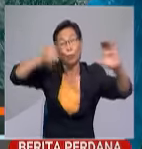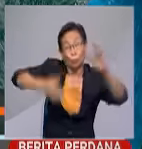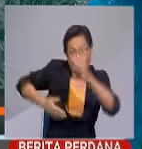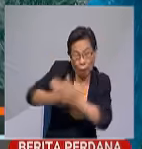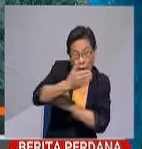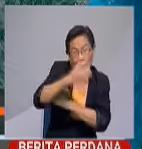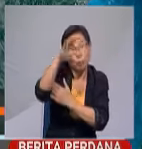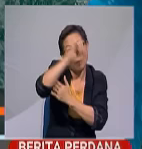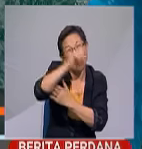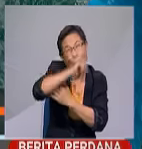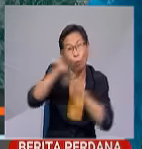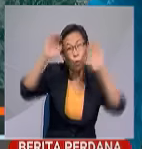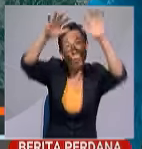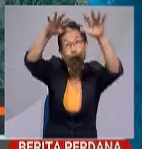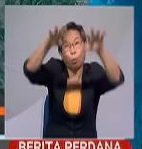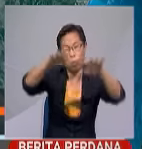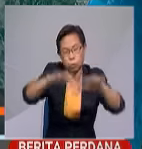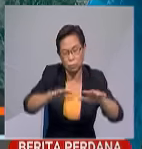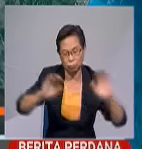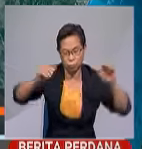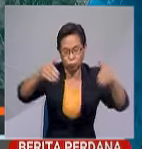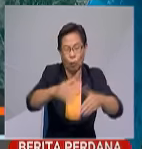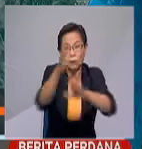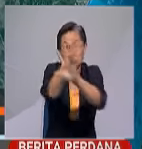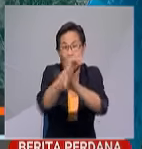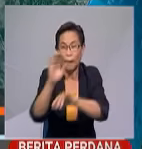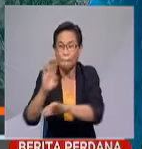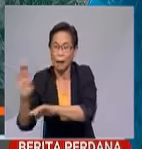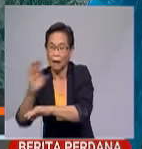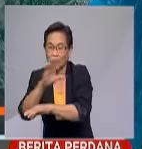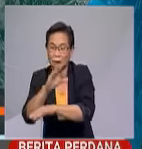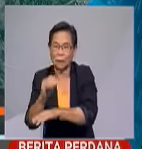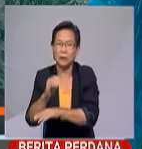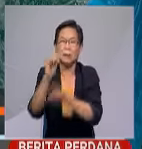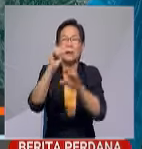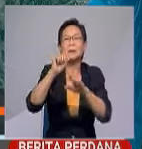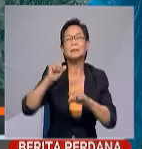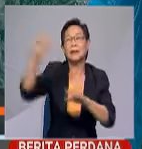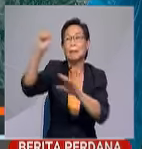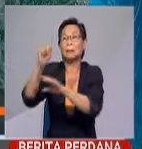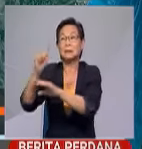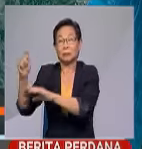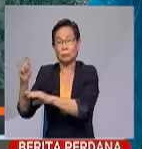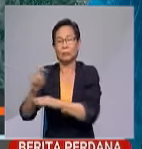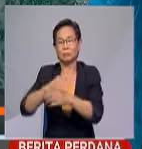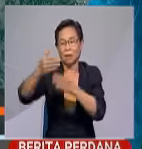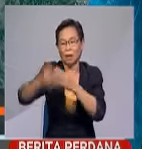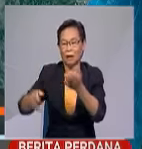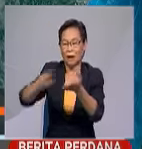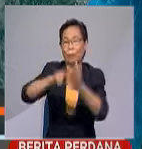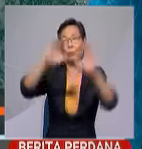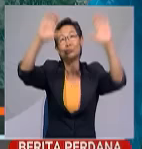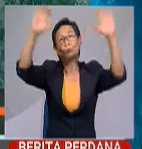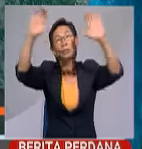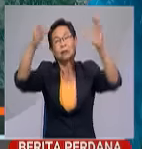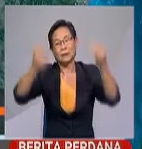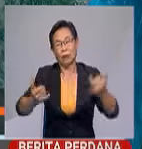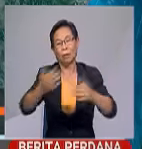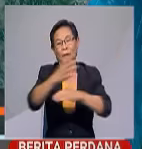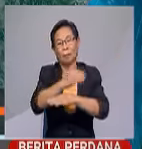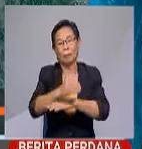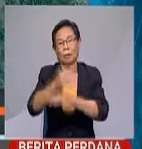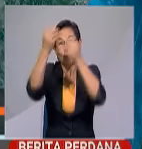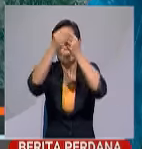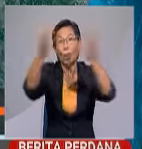menjangkakan hujan akan lebih tertumpu di kawasan Sarawak Barat dan juga Sabah Timur. Sekian dahulu laporan cuaca buat malam ini.